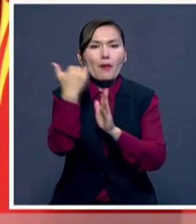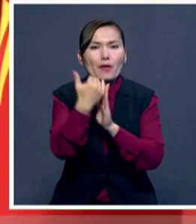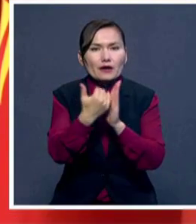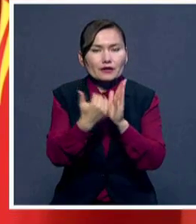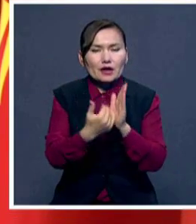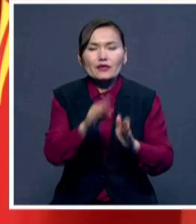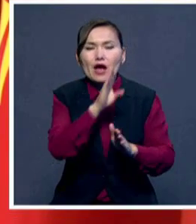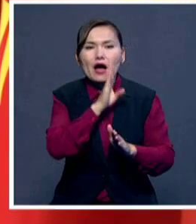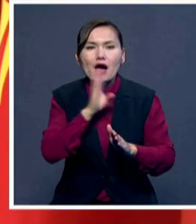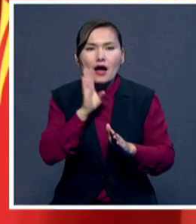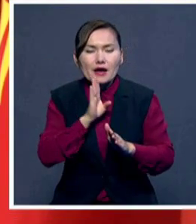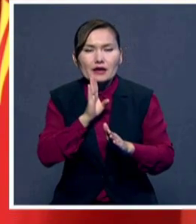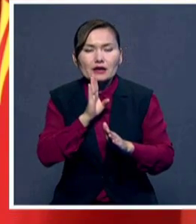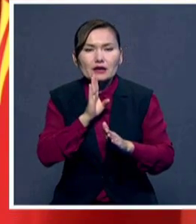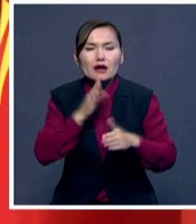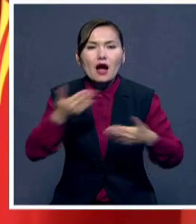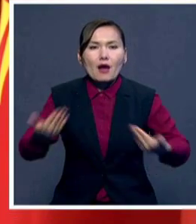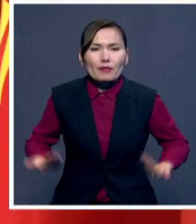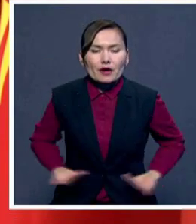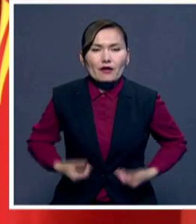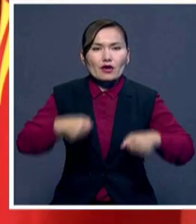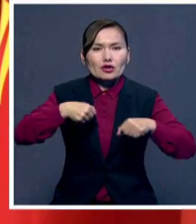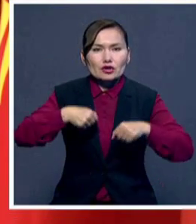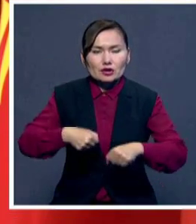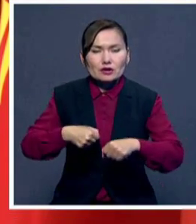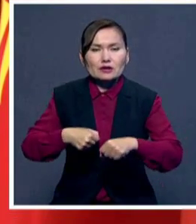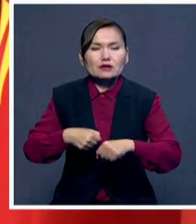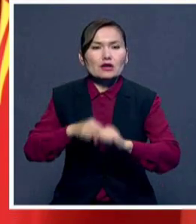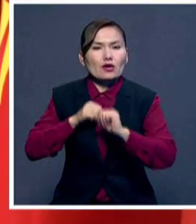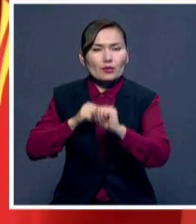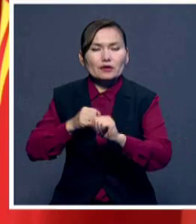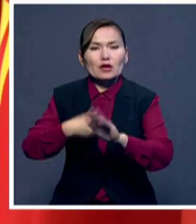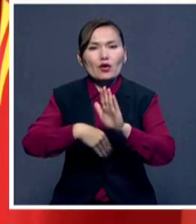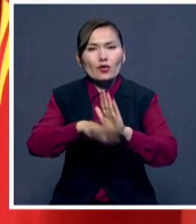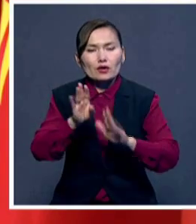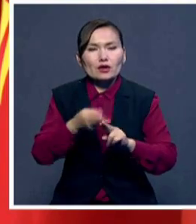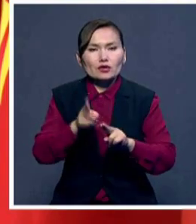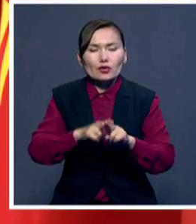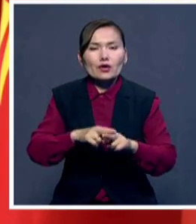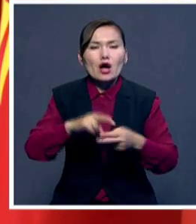бойынша әйел кісілердің кітап жазған онда жаңағындай тұсаукесер